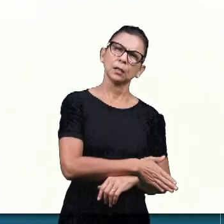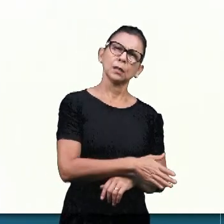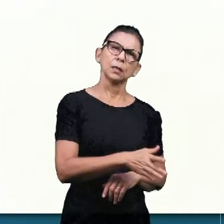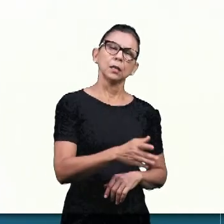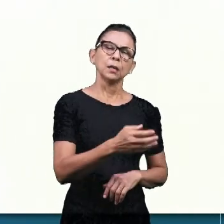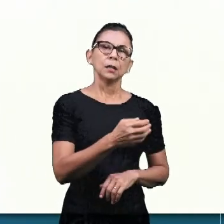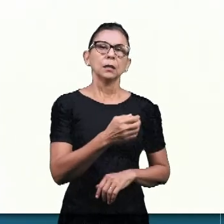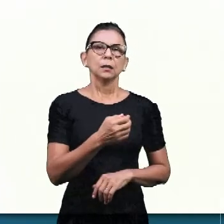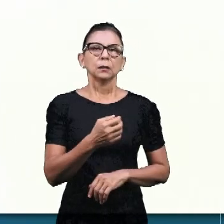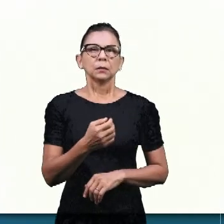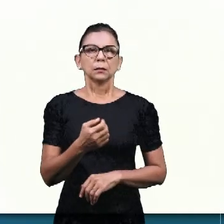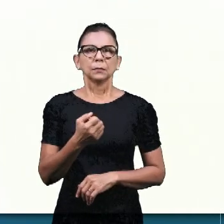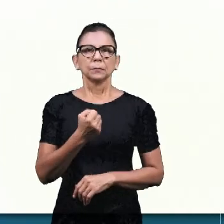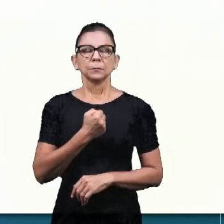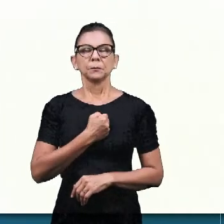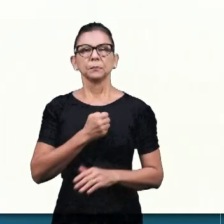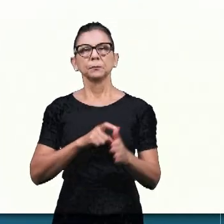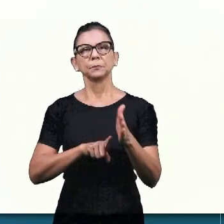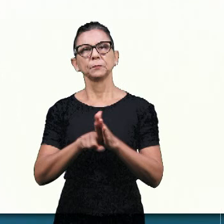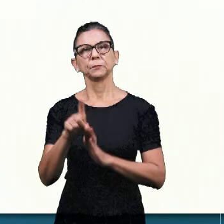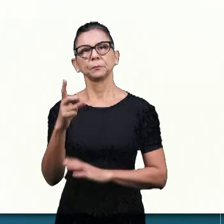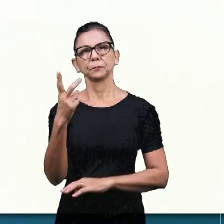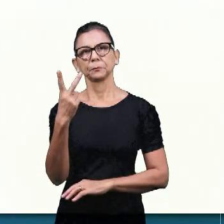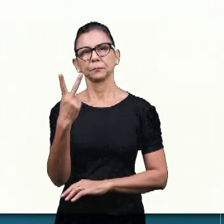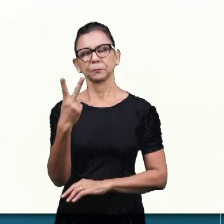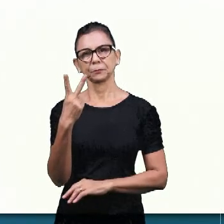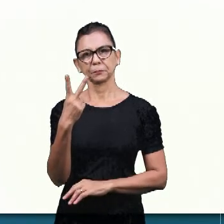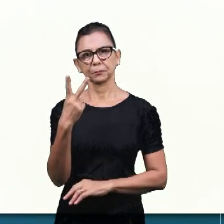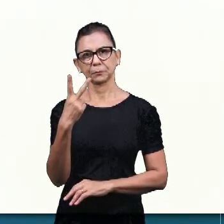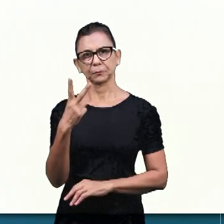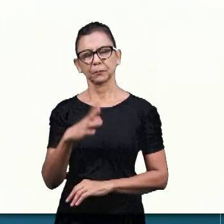questions de cette question.